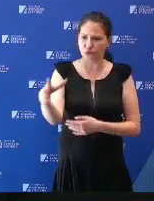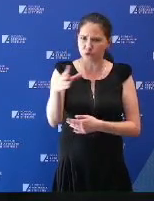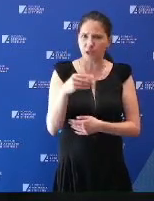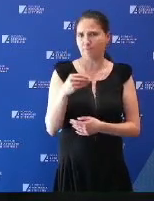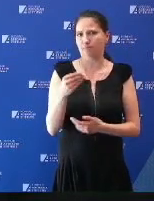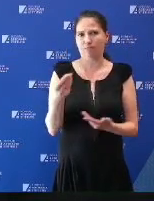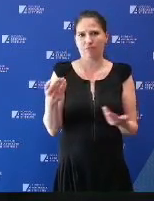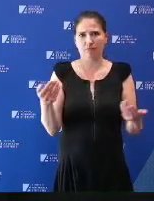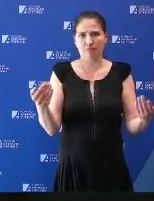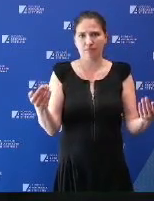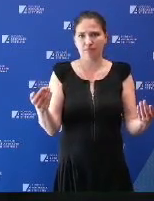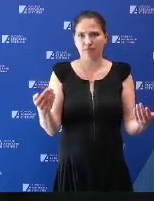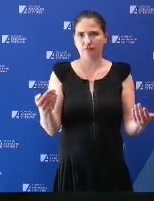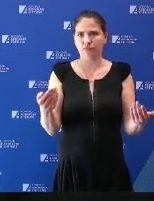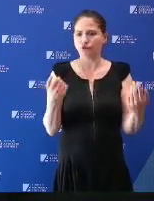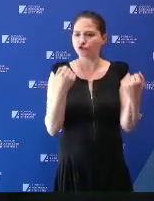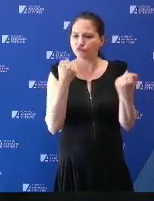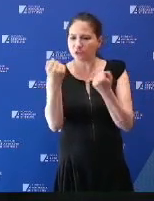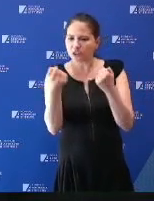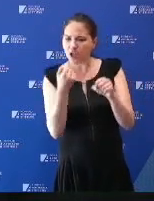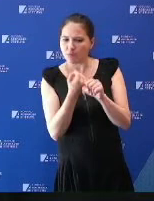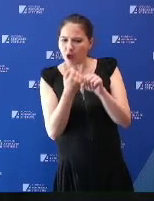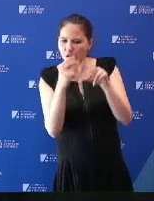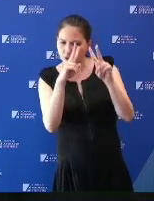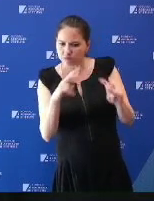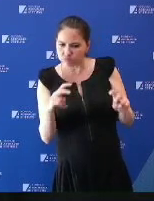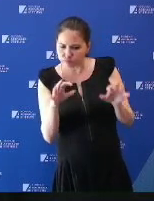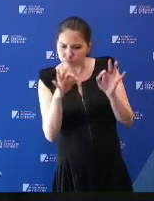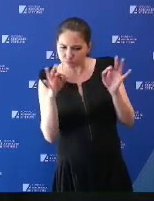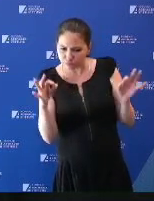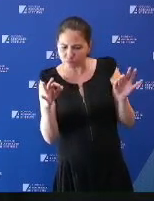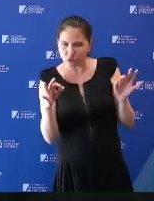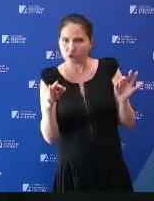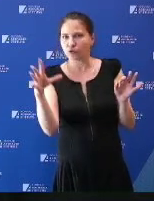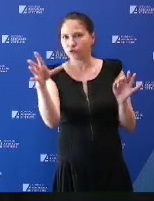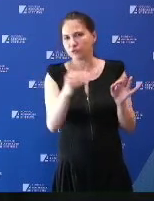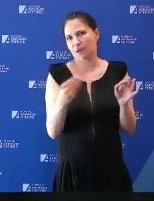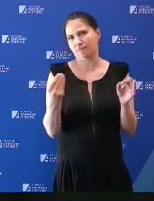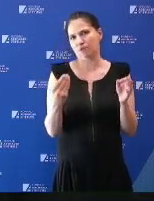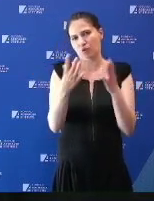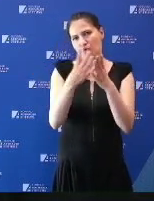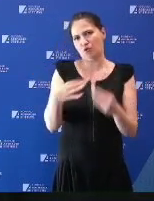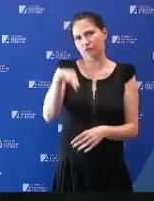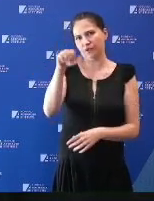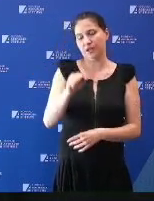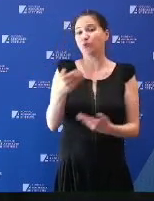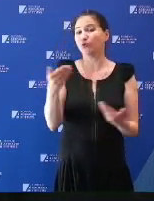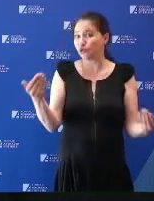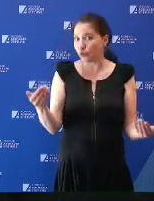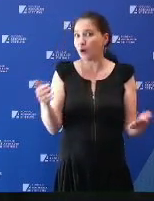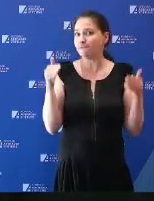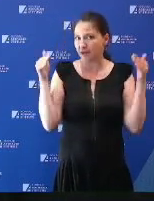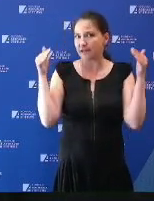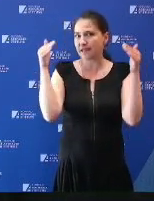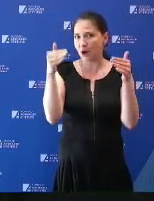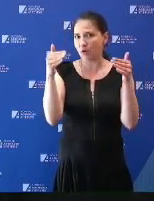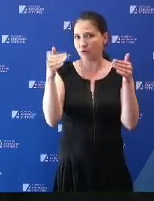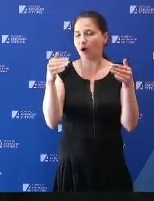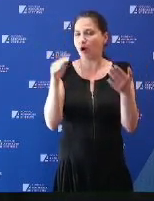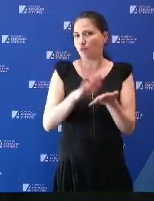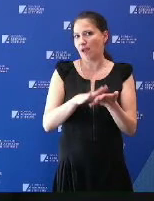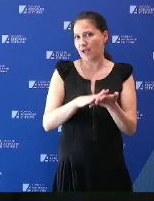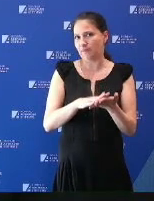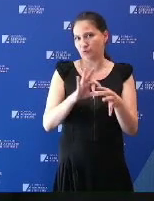sich Schwierigkeiten anschaut, die gemeinsam löst und so das Vertrauen auf allen Ebenen in die Technologie auch